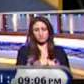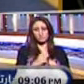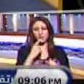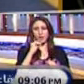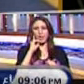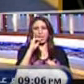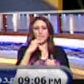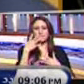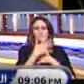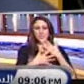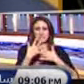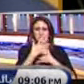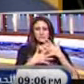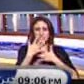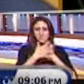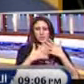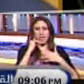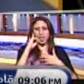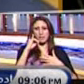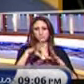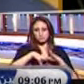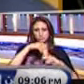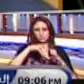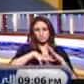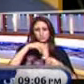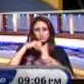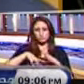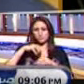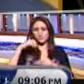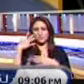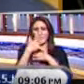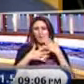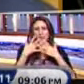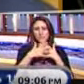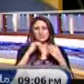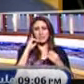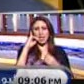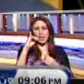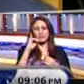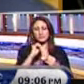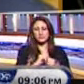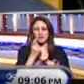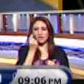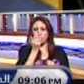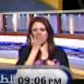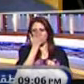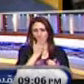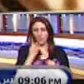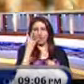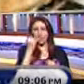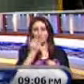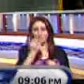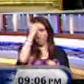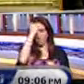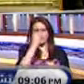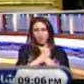50 مصنعا لمستثمرين سوريين، مشيرا إلى أن المشروع سوف يستوعب ما لا يقل عن